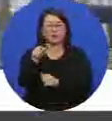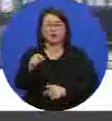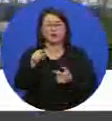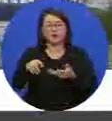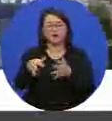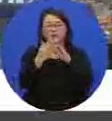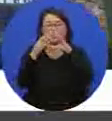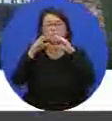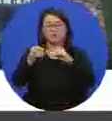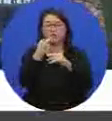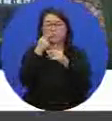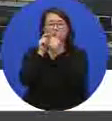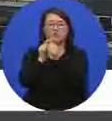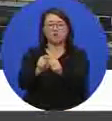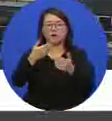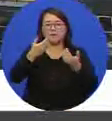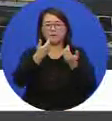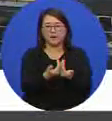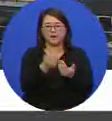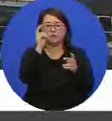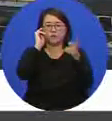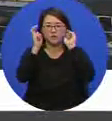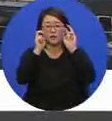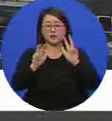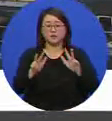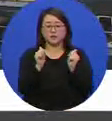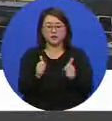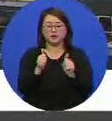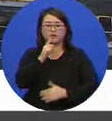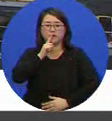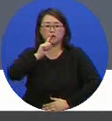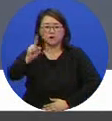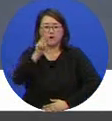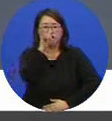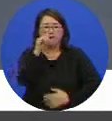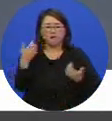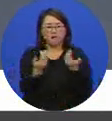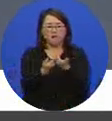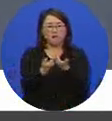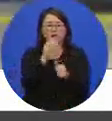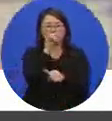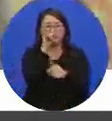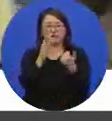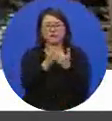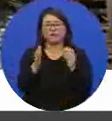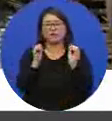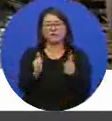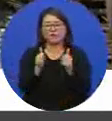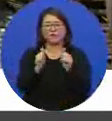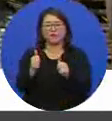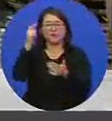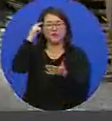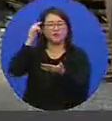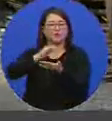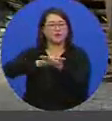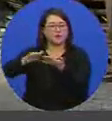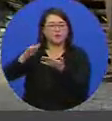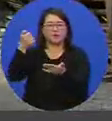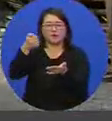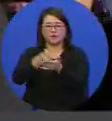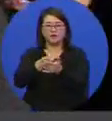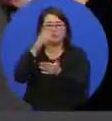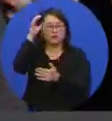공사 중지 명령에 맞서 업체가 행정소송을 제기한 만큼 법원에 현명한 판단을 기대한다고